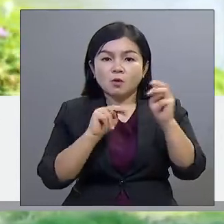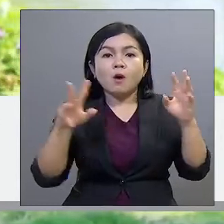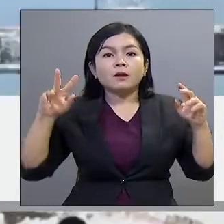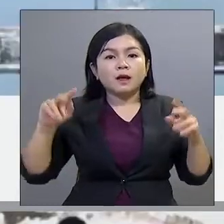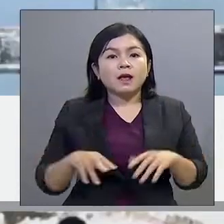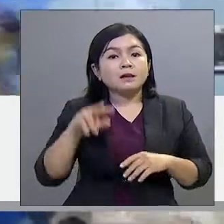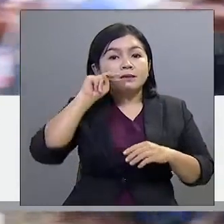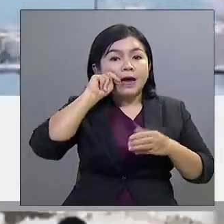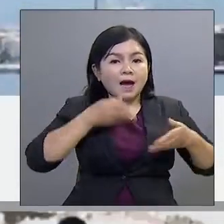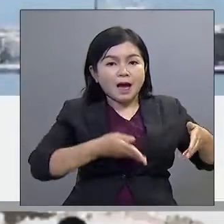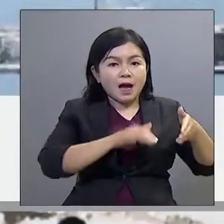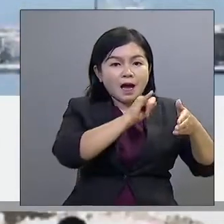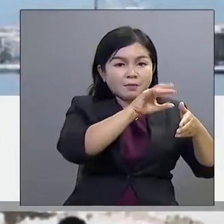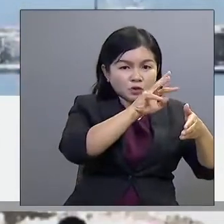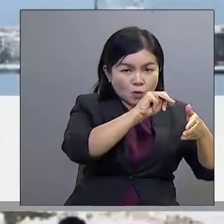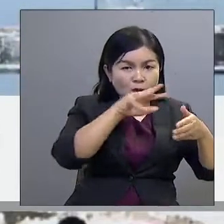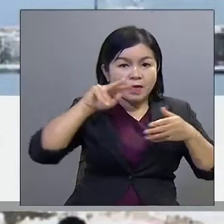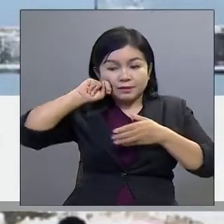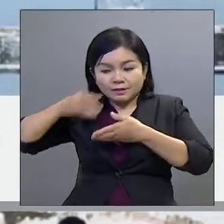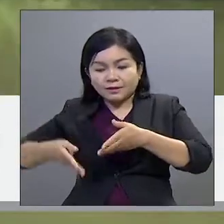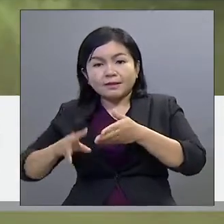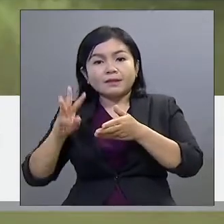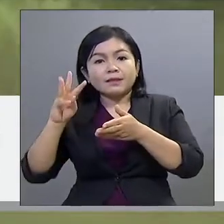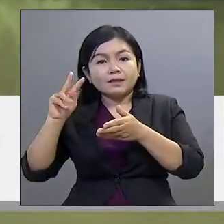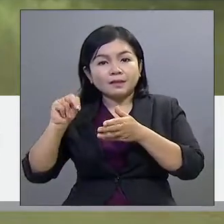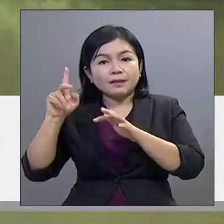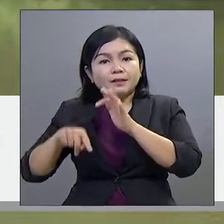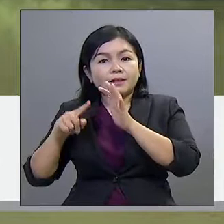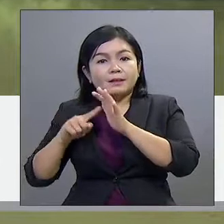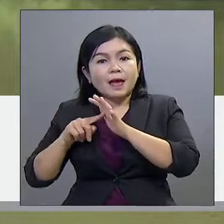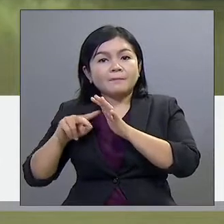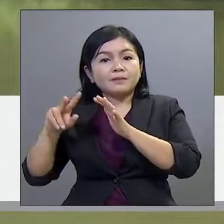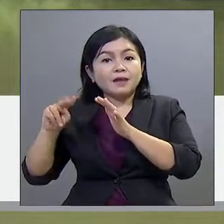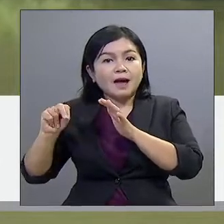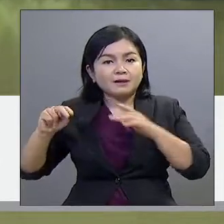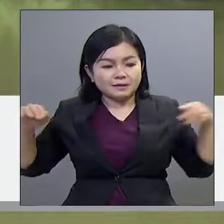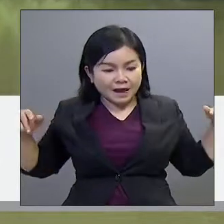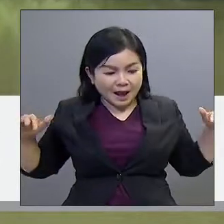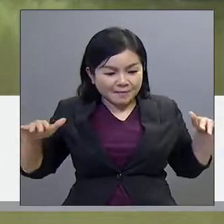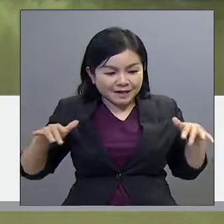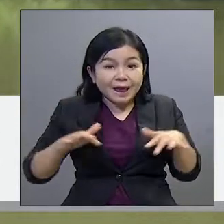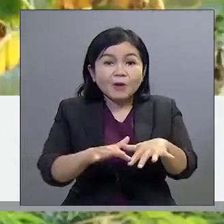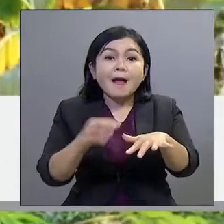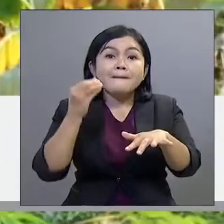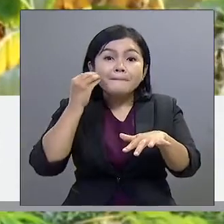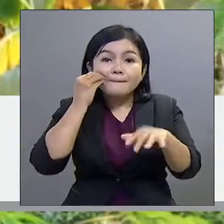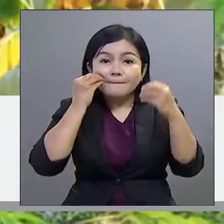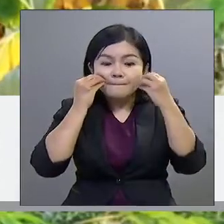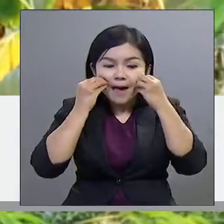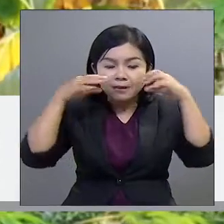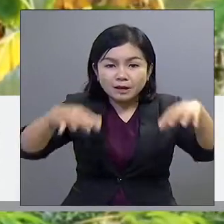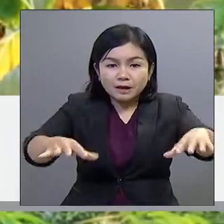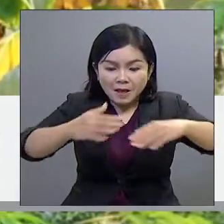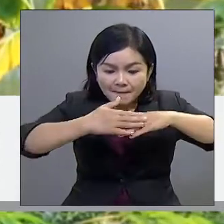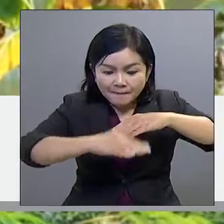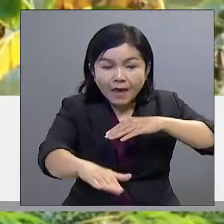น้ำยมและแม่น้ำน่านบ้านปากคลองอำเภอชุมแสงน้ำยังคงเอ่อล้นตลิ่งเข้าท่วมบ้านเรือนในพื้นที่ลุ่มตับนะคะระดับน้ำอยู่ที่